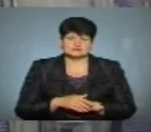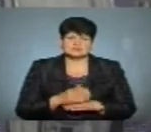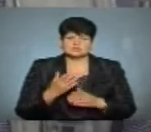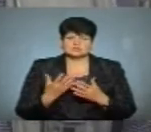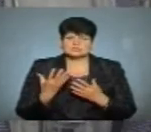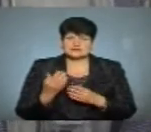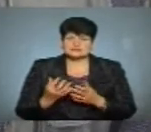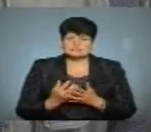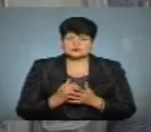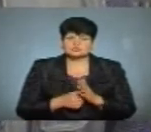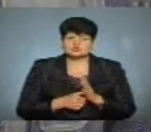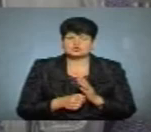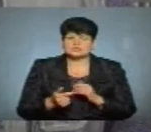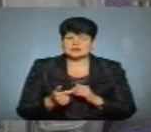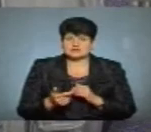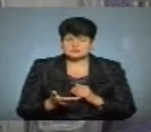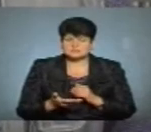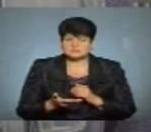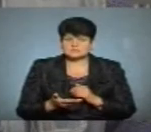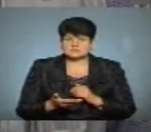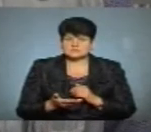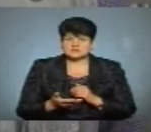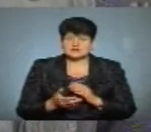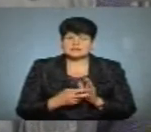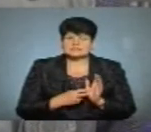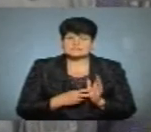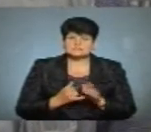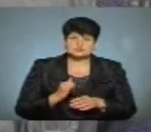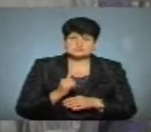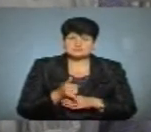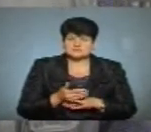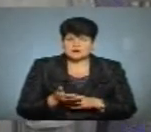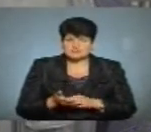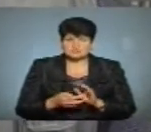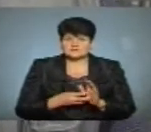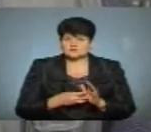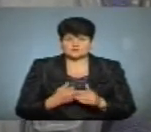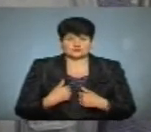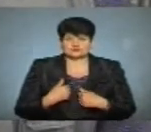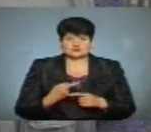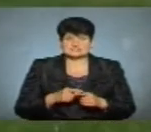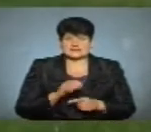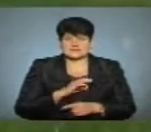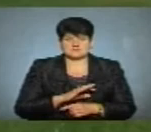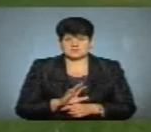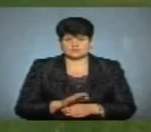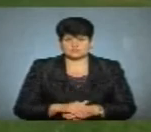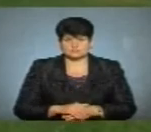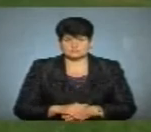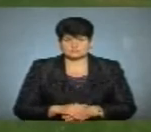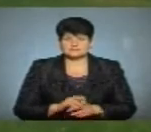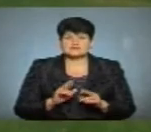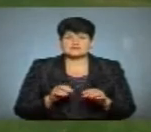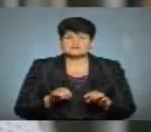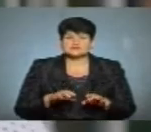на день зароблю 600 гривень, а на 700 заправити, на 800, то я вам сказав, то не прибуток. Як вирішують